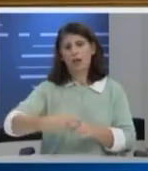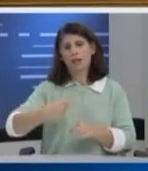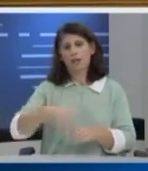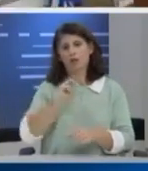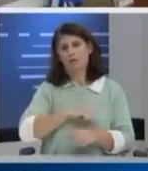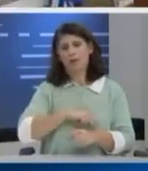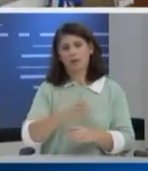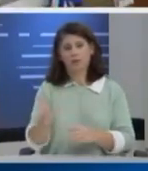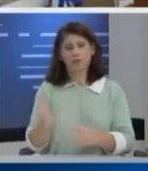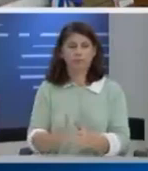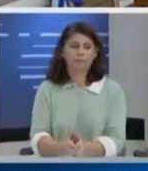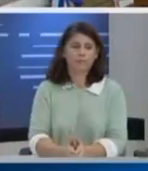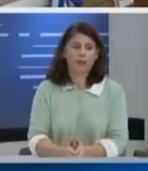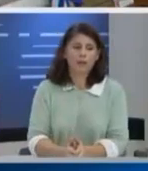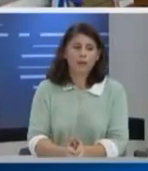λαού.